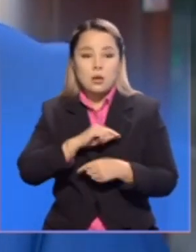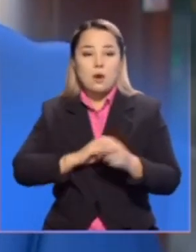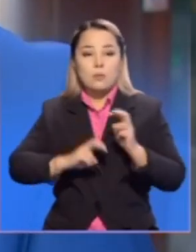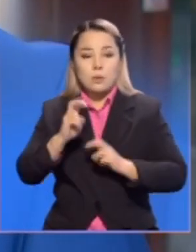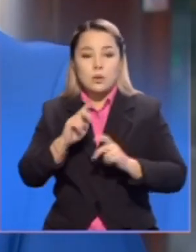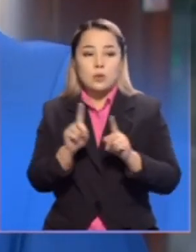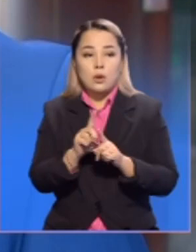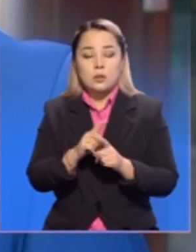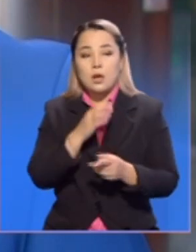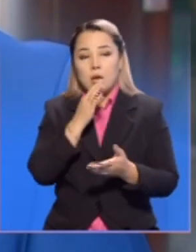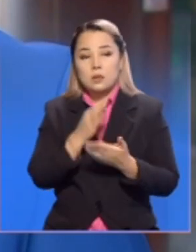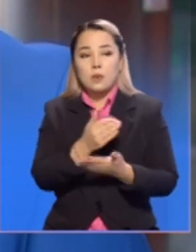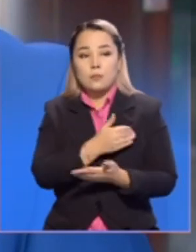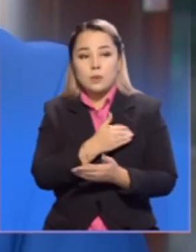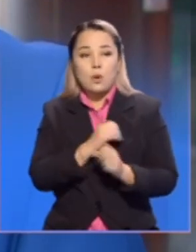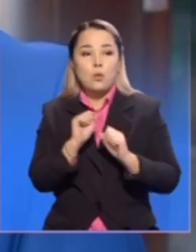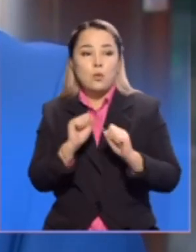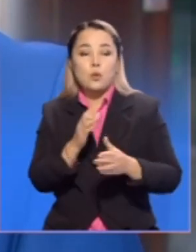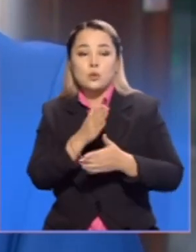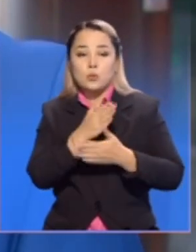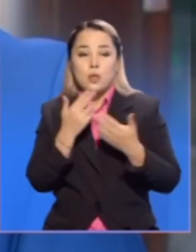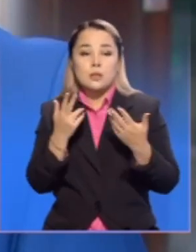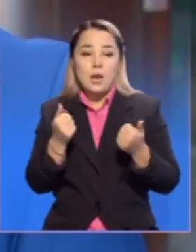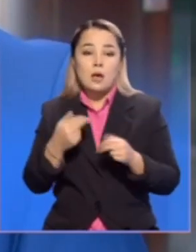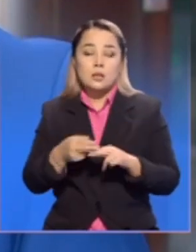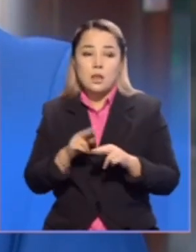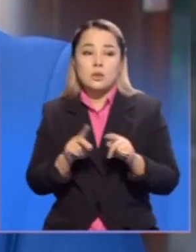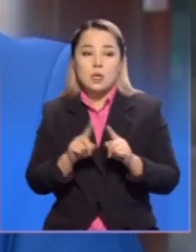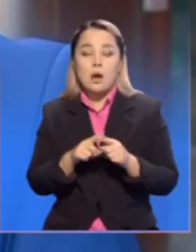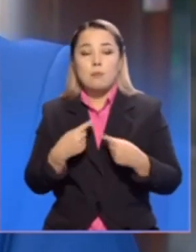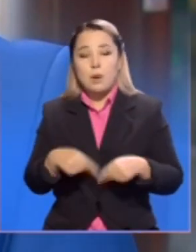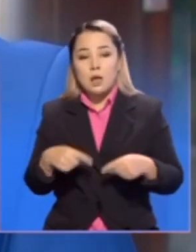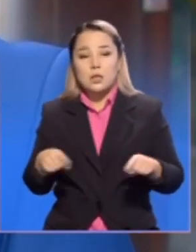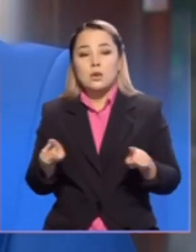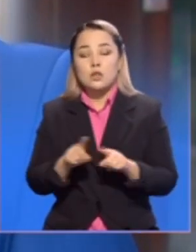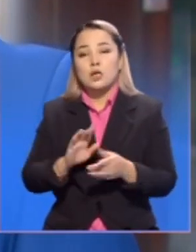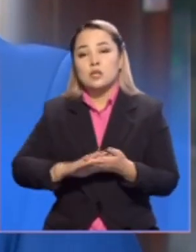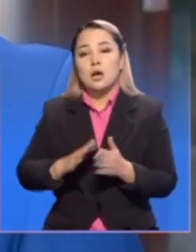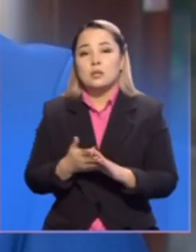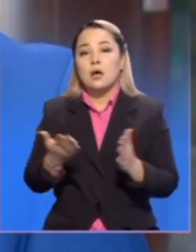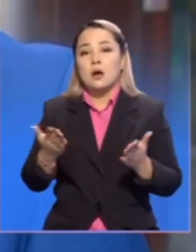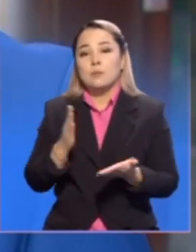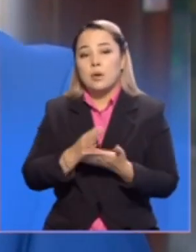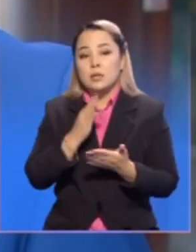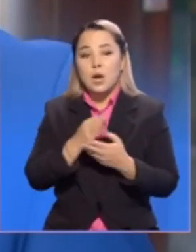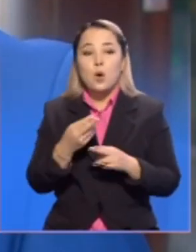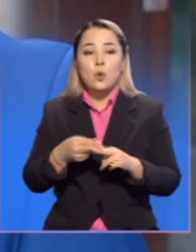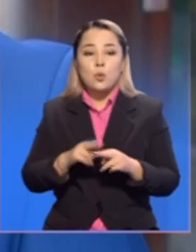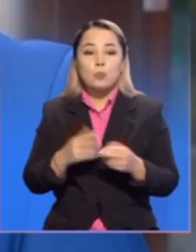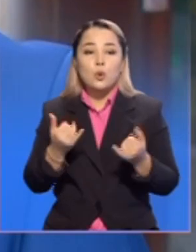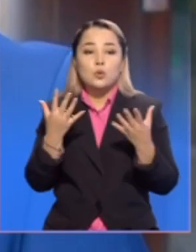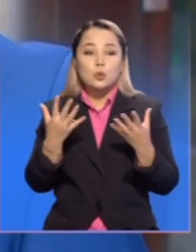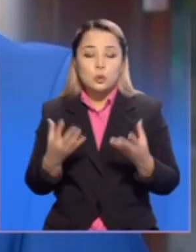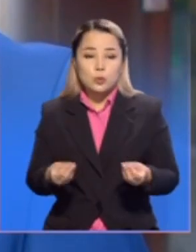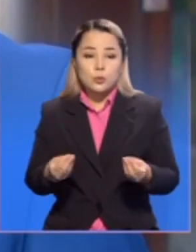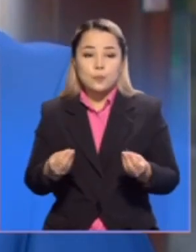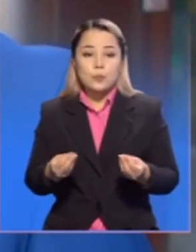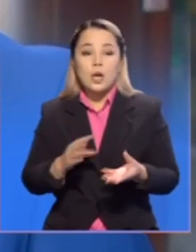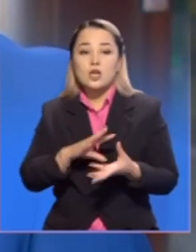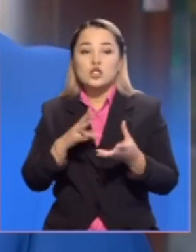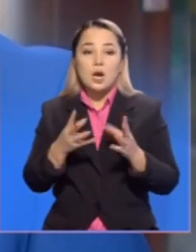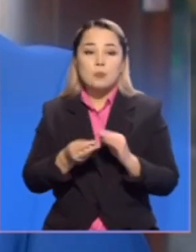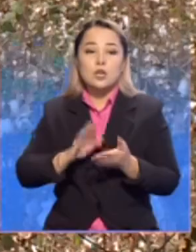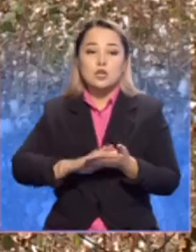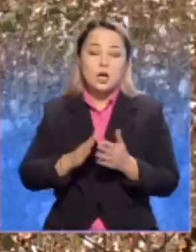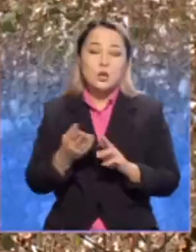оларды әрине қорғап отқан жоқпын. Басқа қандай жағдайлары бар. Бірақ бүгінгі күні жалпы